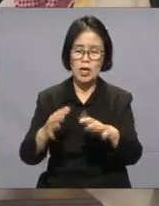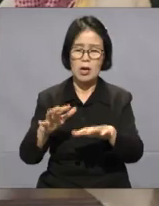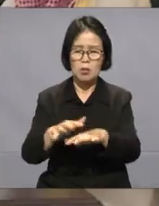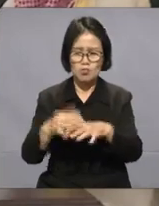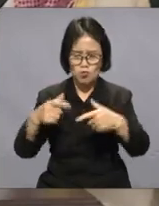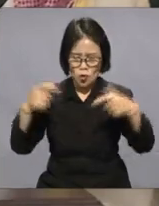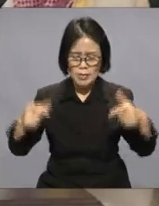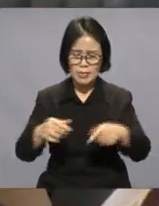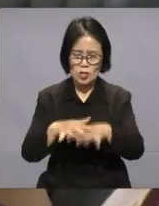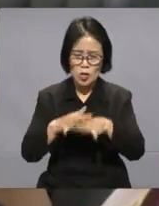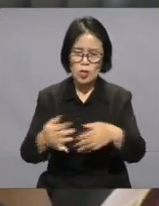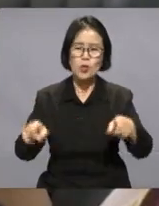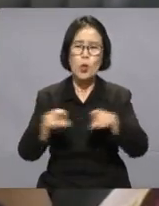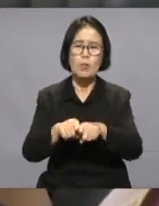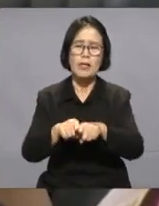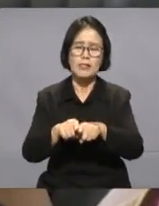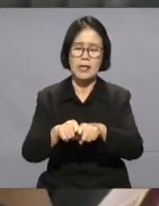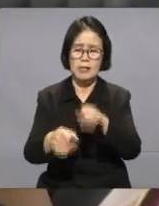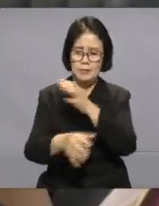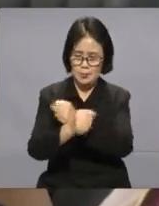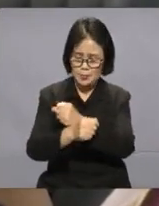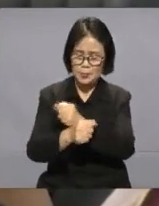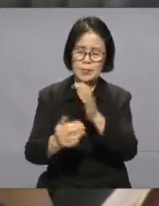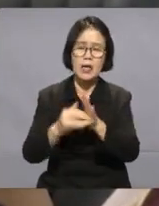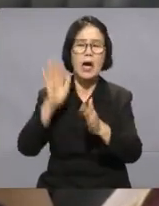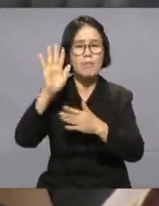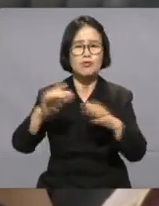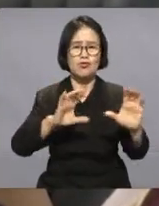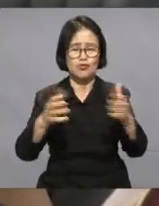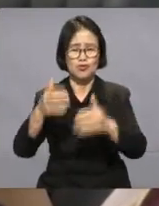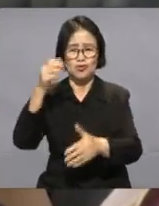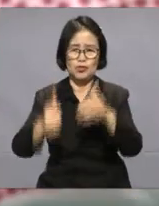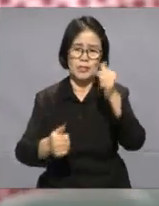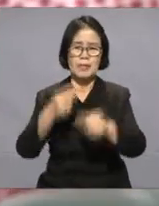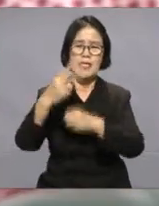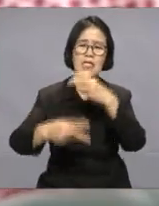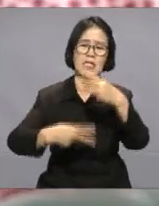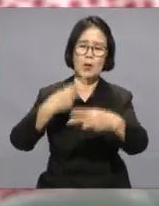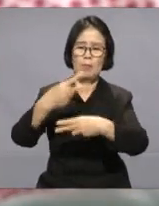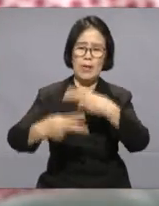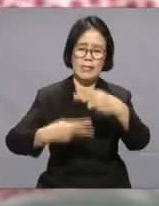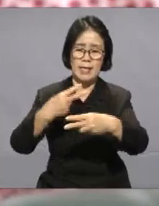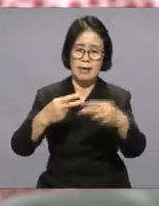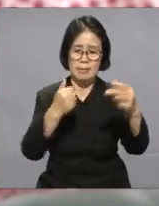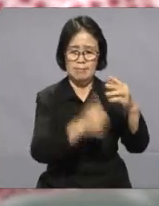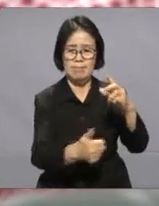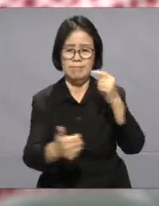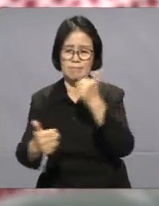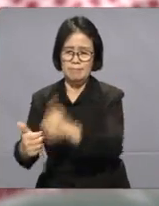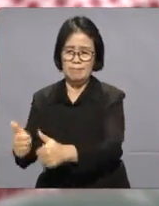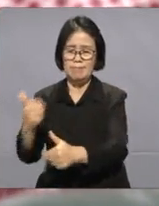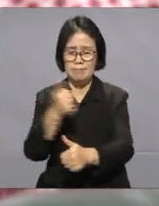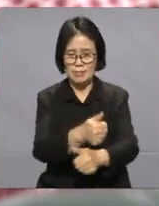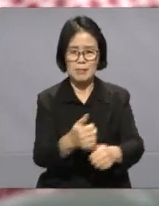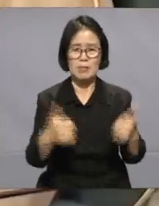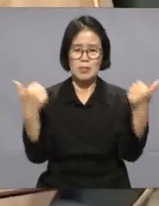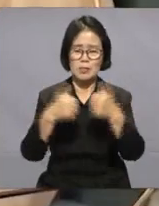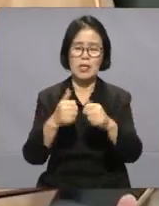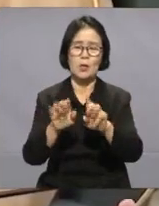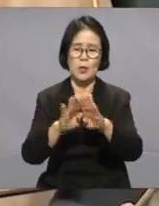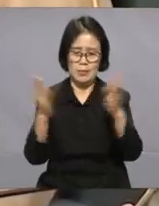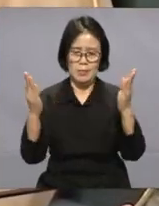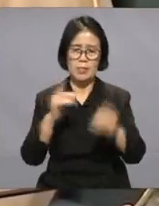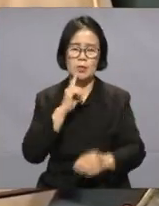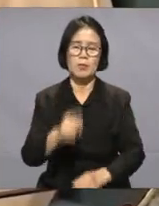포괄적 전략 동반자 협정을 체결하고 앞으로 양국 정상이 2년마다 번갈아 방문하며 셔틀 정상회담을 갖기로